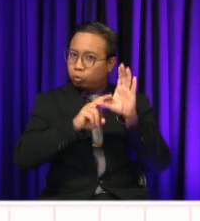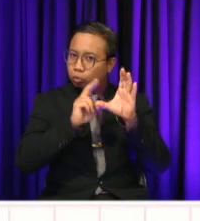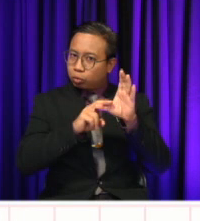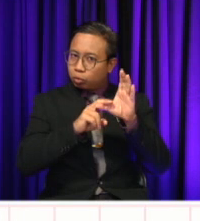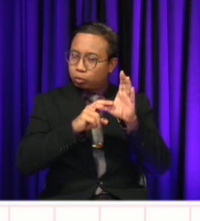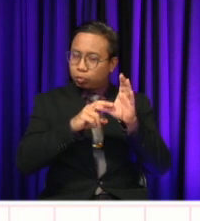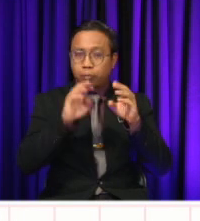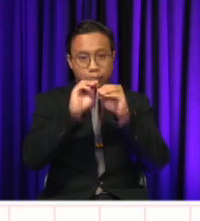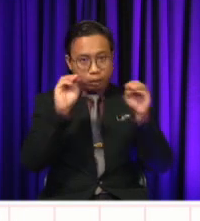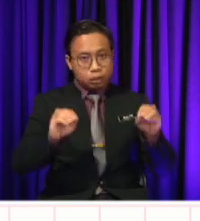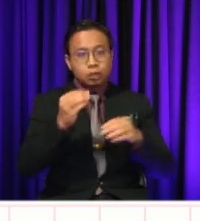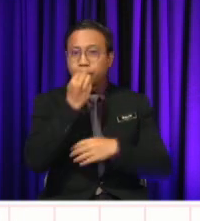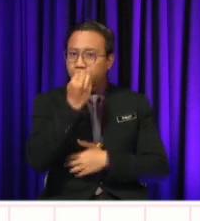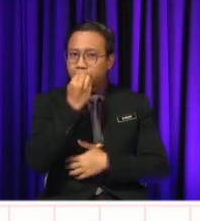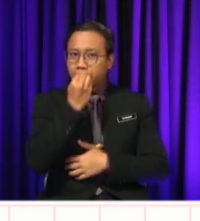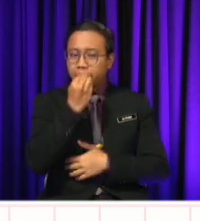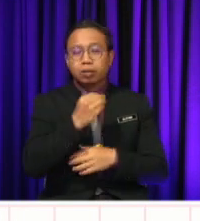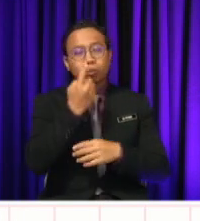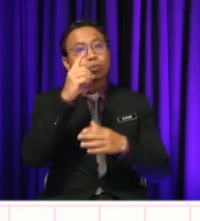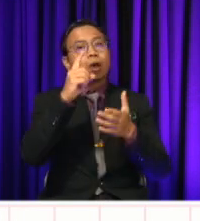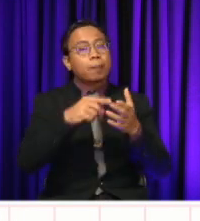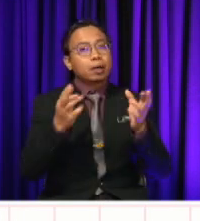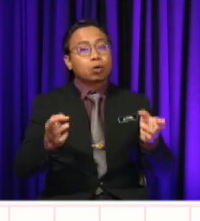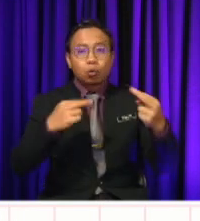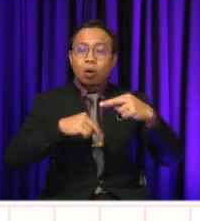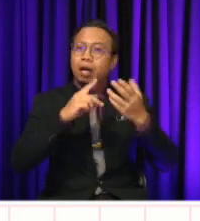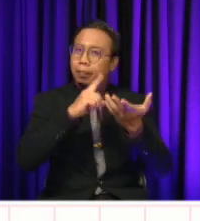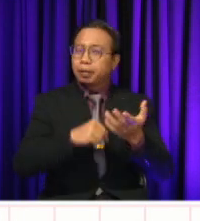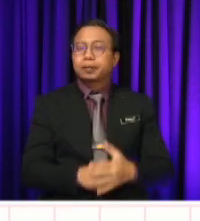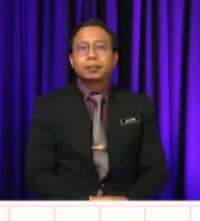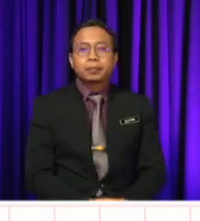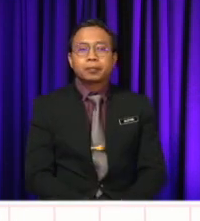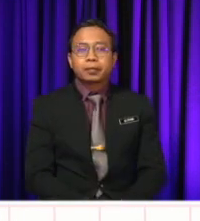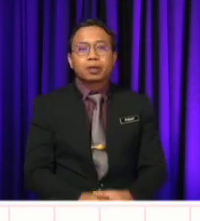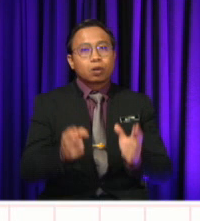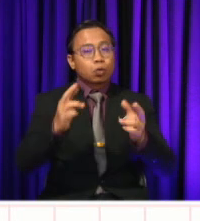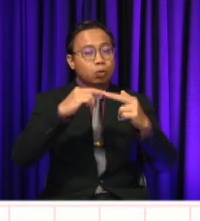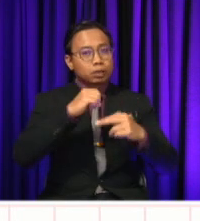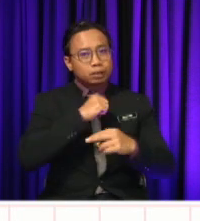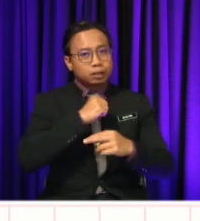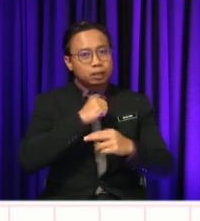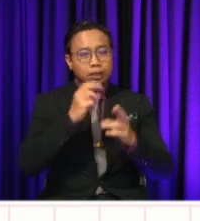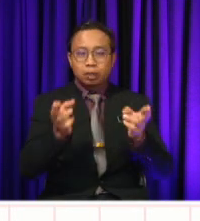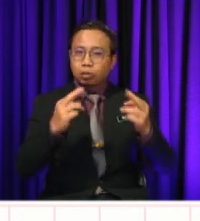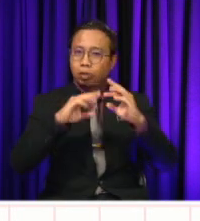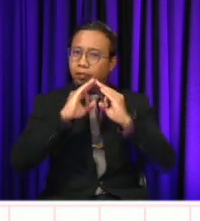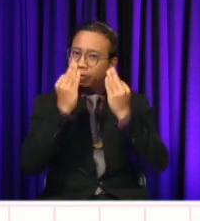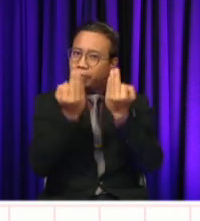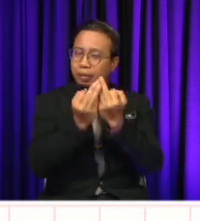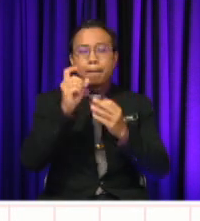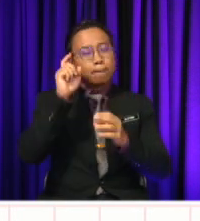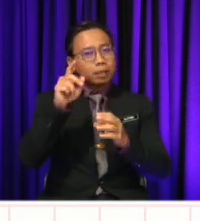meja makan ke produk untuk digunakan untuk ruang apel Oke ruang persendian ke ruang keluarga ke kines